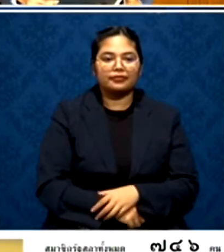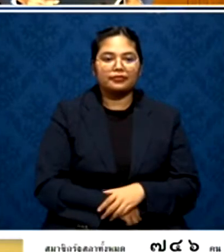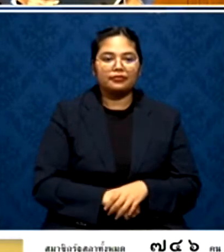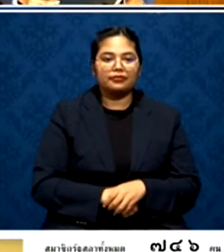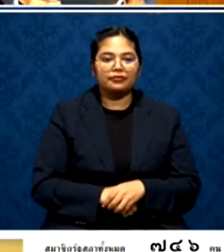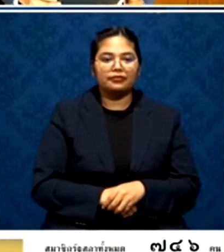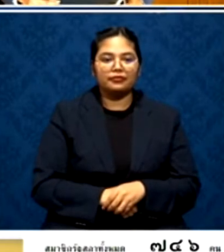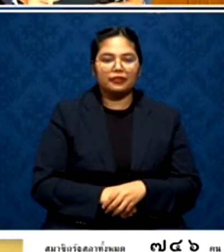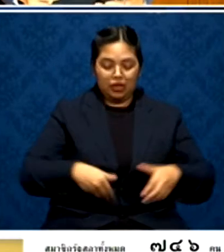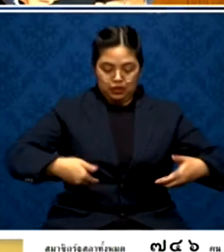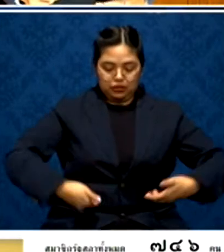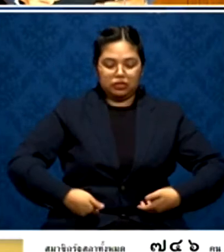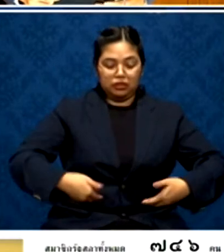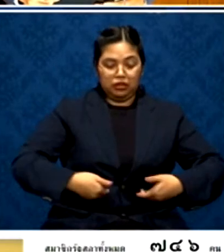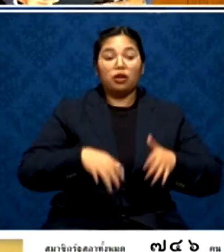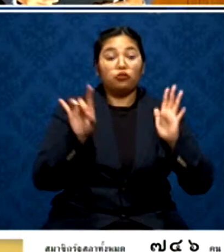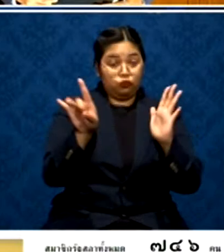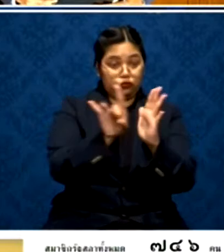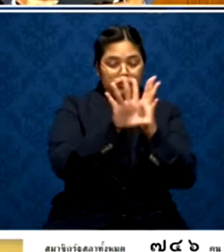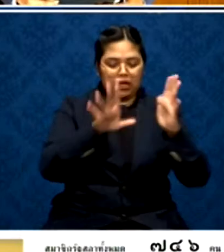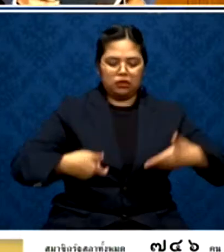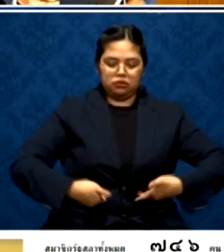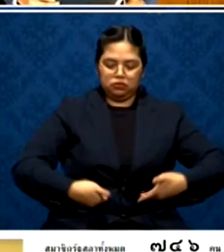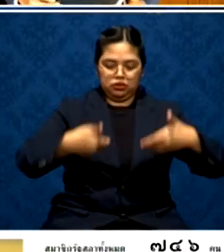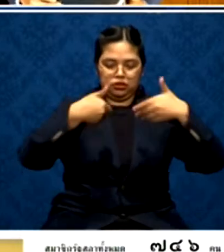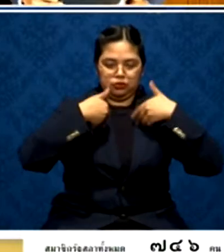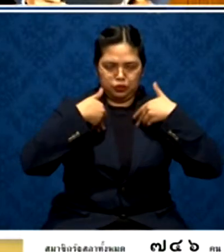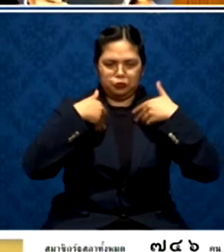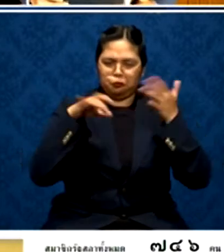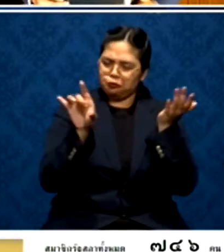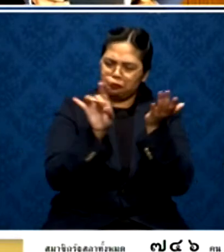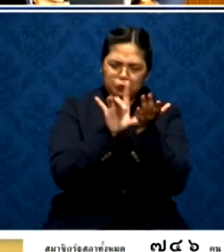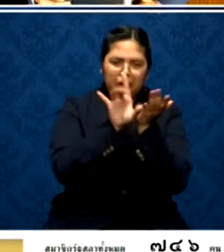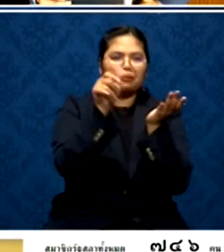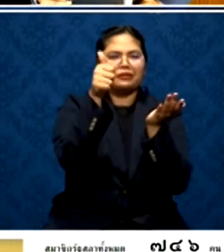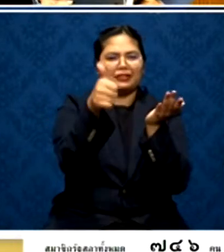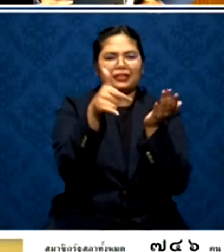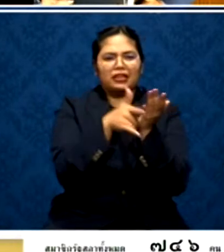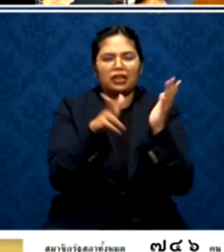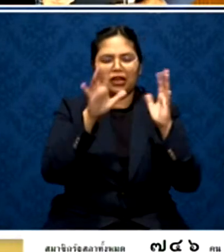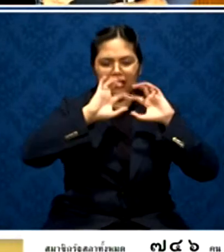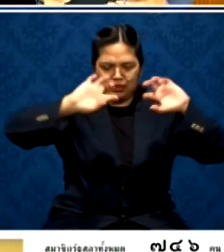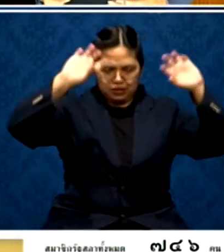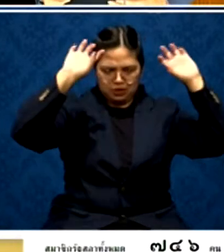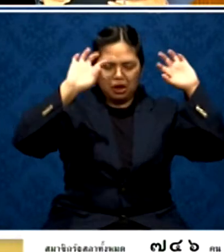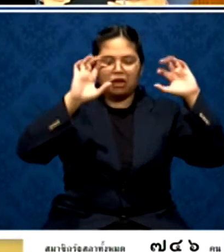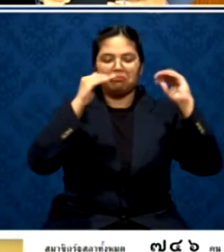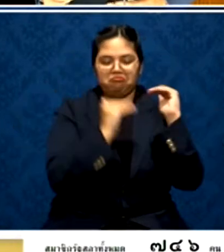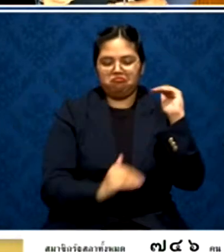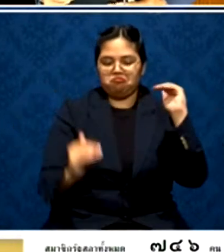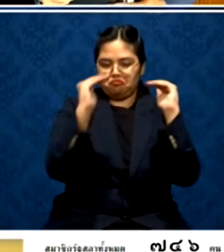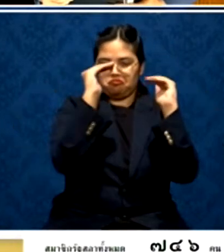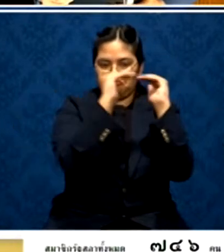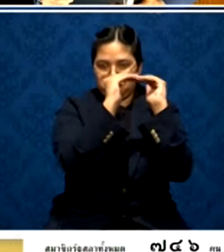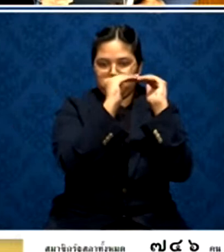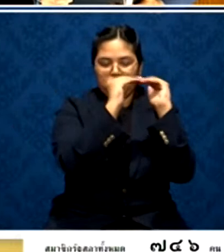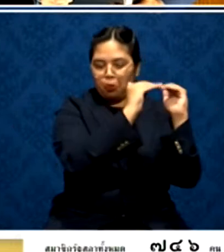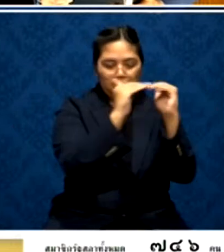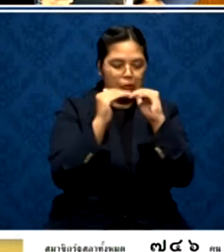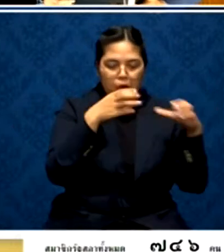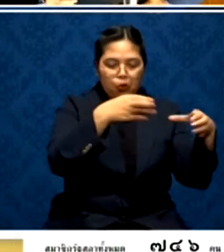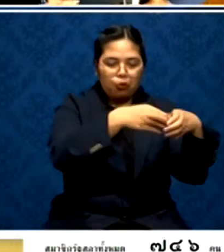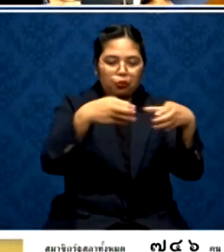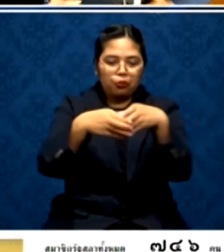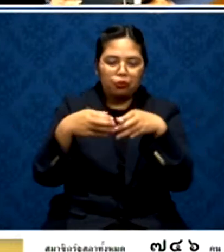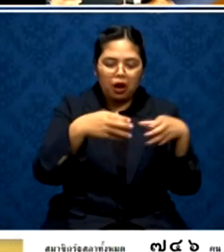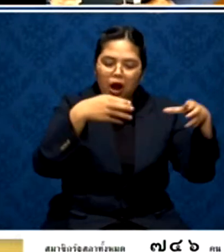และคุณภาพชีวิตประการสุดท้ายรัฐบาลให้ความสำคัญกับความเท่าเทียมของคนทุกกลุ่มไม่ว่าจะเ